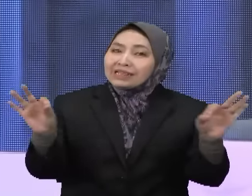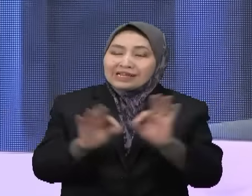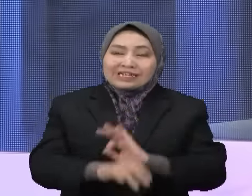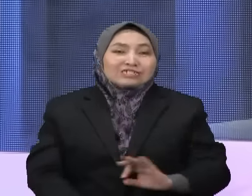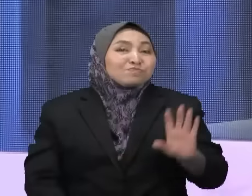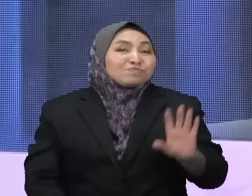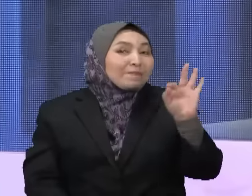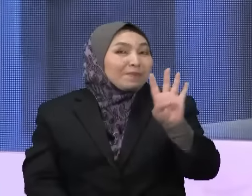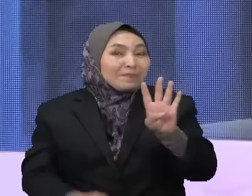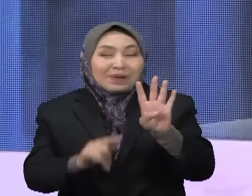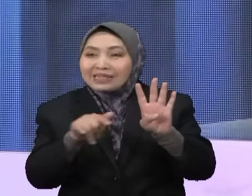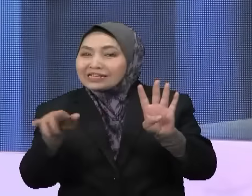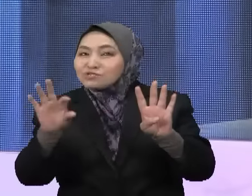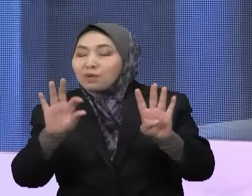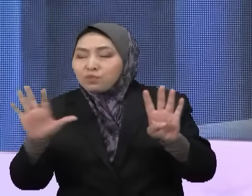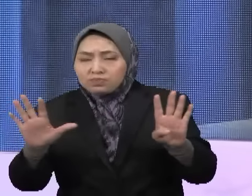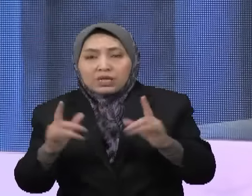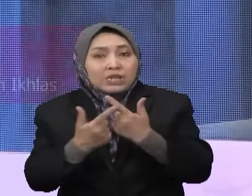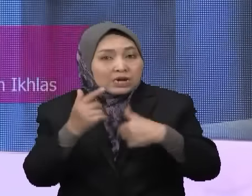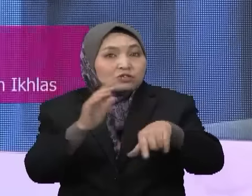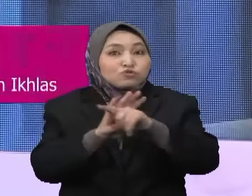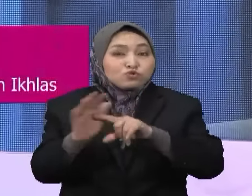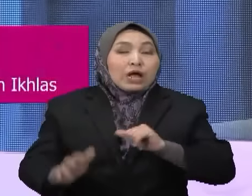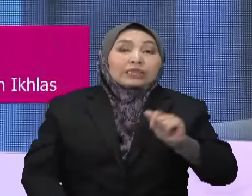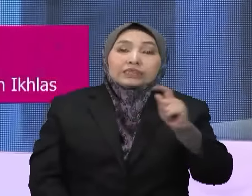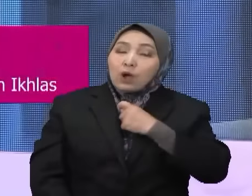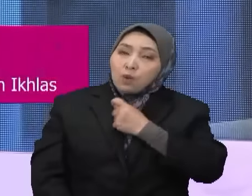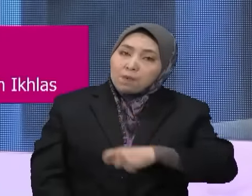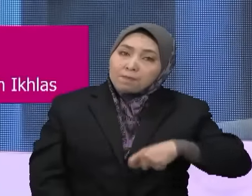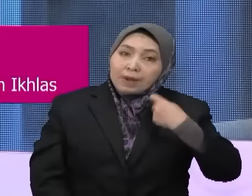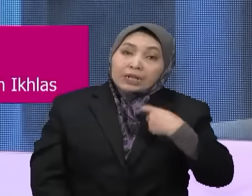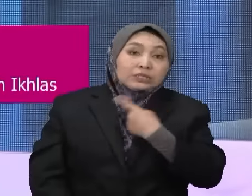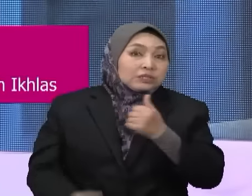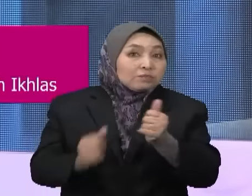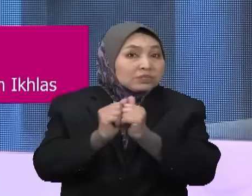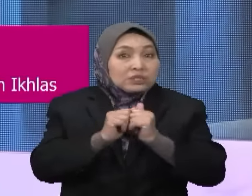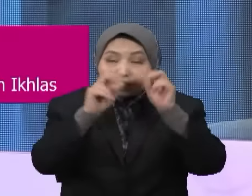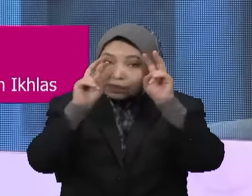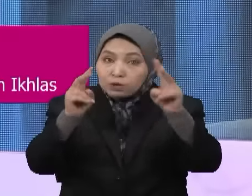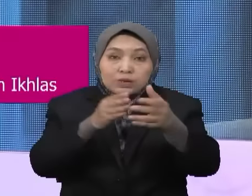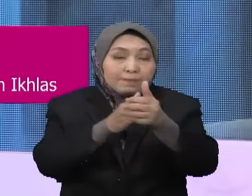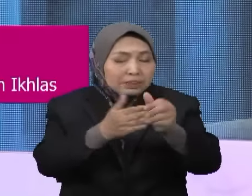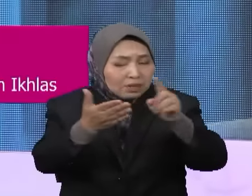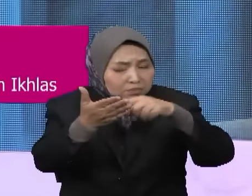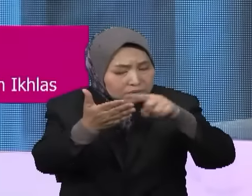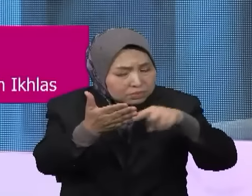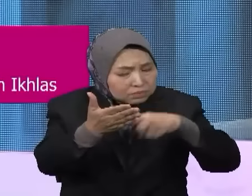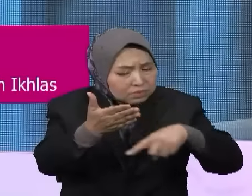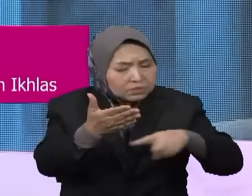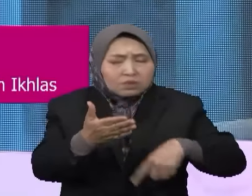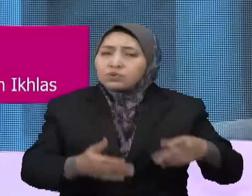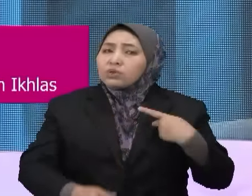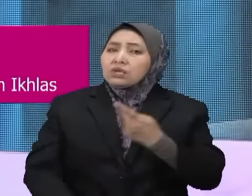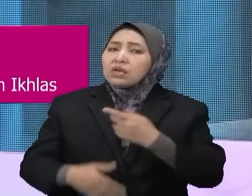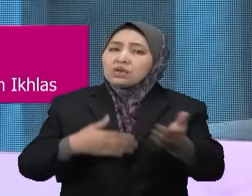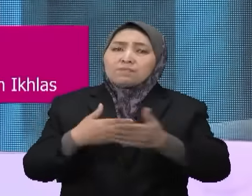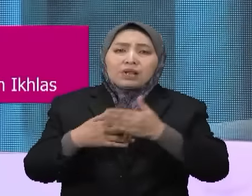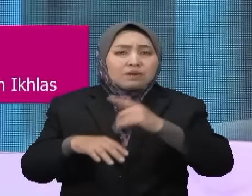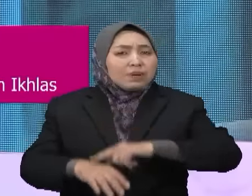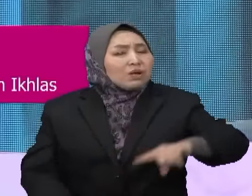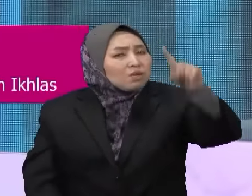dan 95 daripada surah At-Taubah, untuk sama-sama kita melihat kepada panduan senarai semak untuk kita kembali kepada